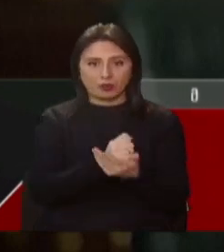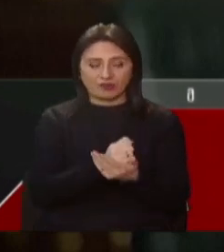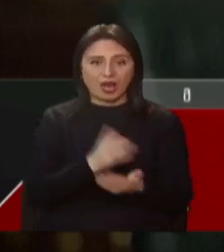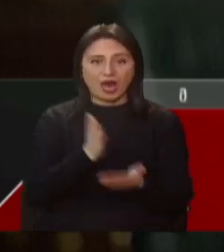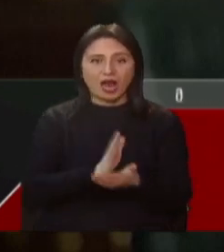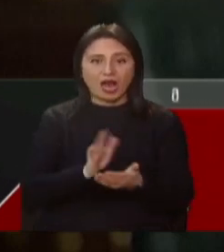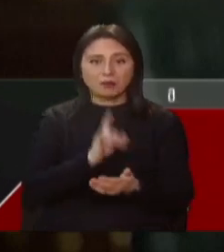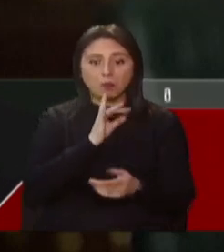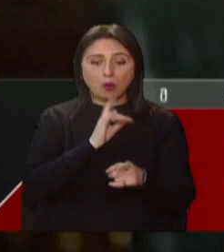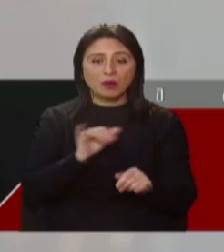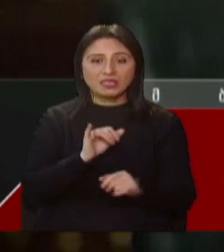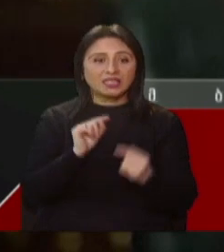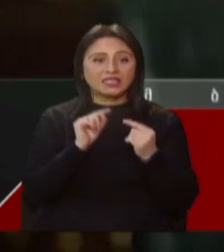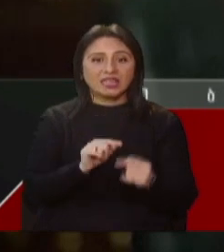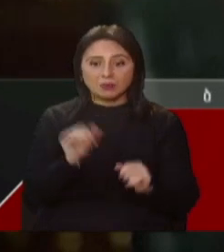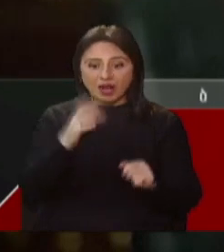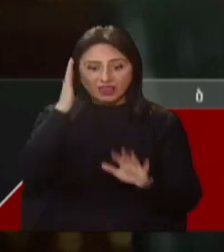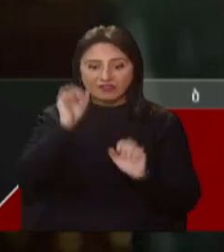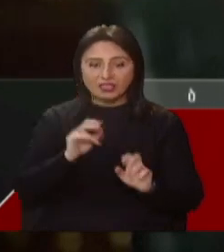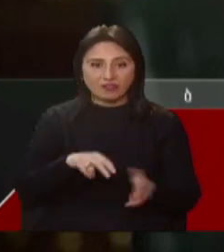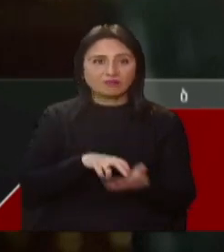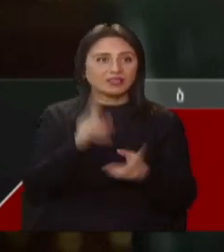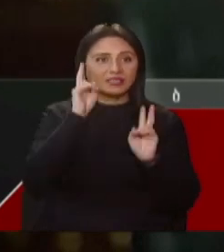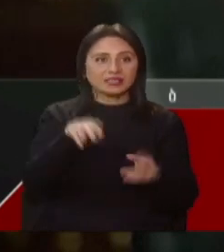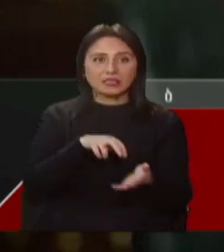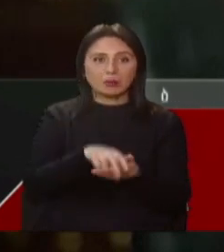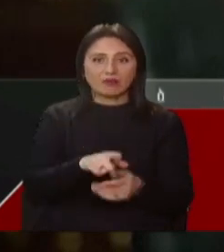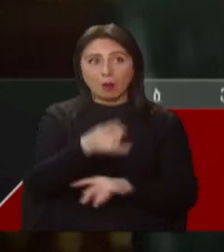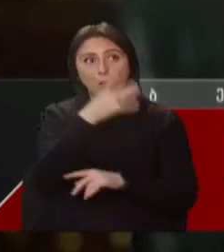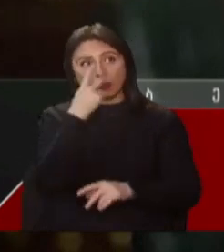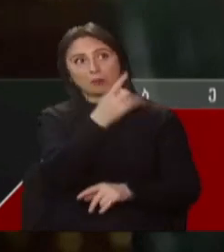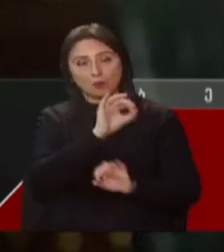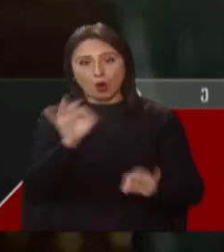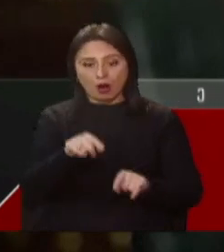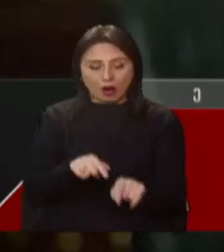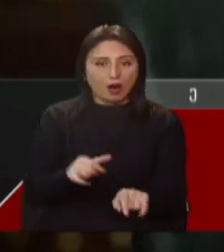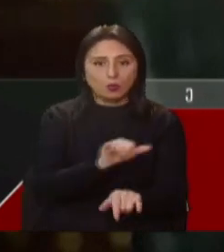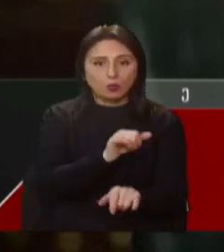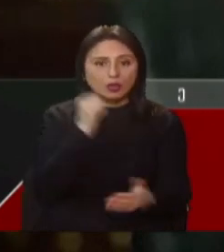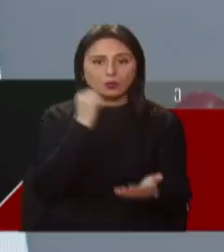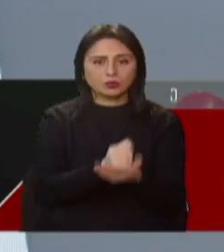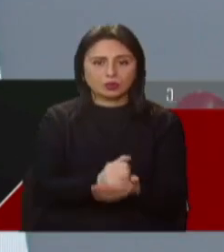ar arsebobs naghmebis atsinaagdego tavdatsviti sistema, rogorits gvaqs saraketo dartqmebis shemtkhovashi.